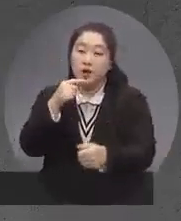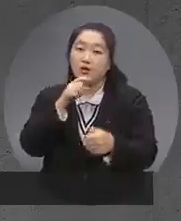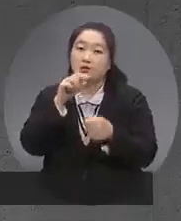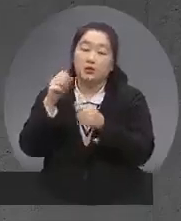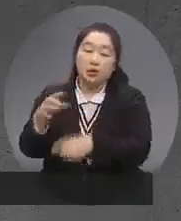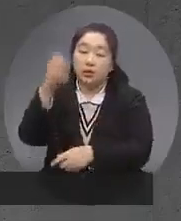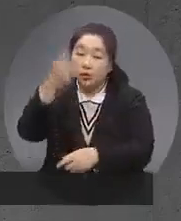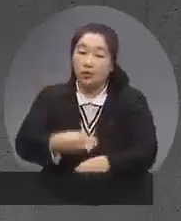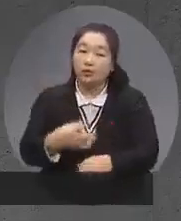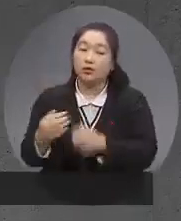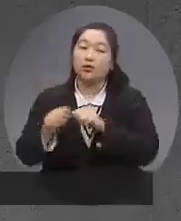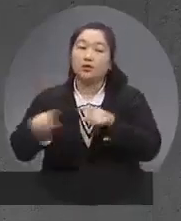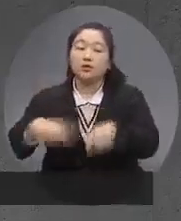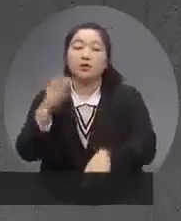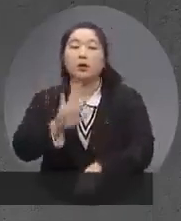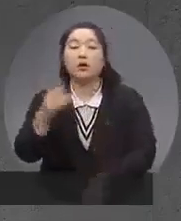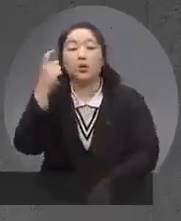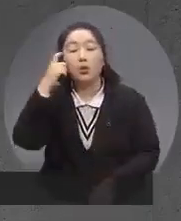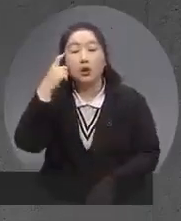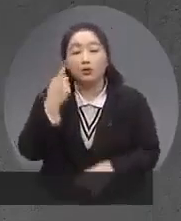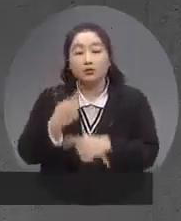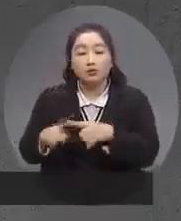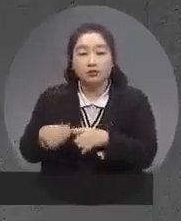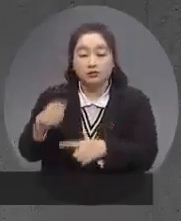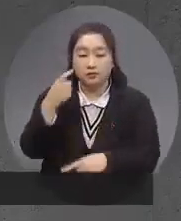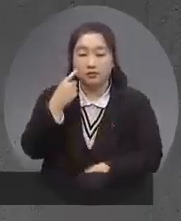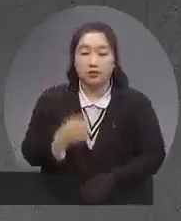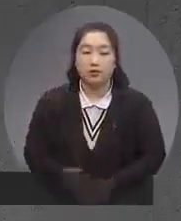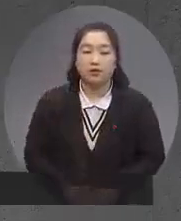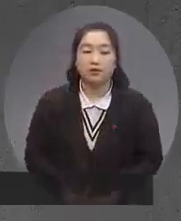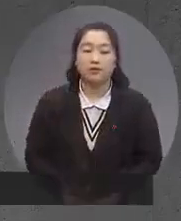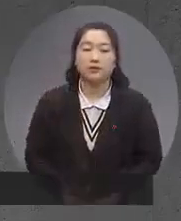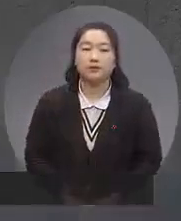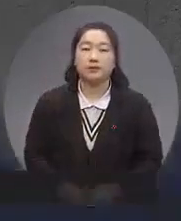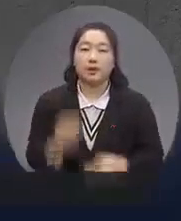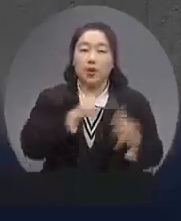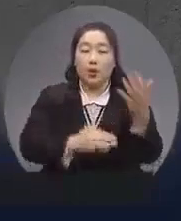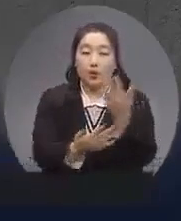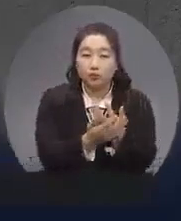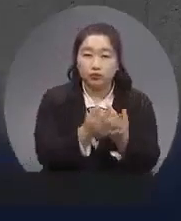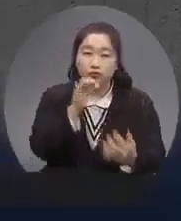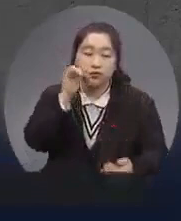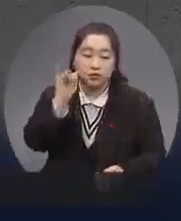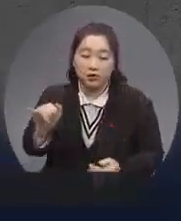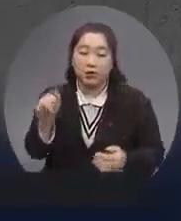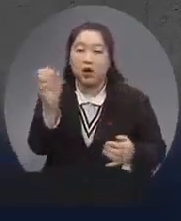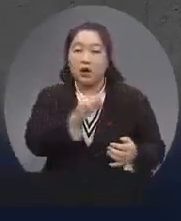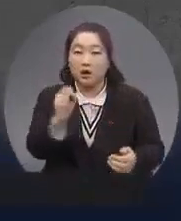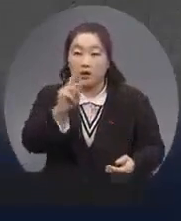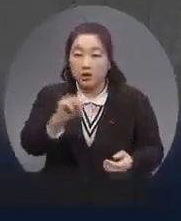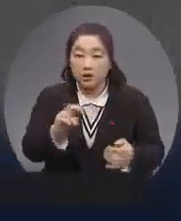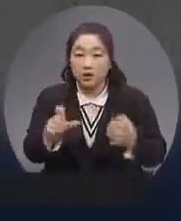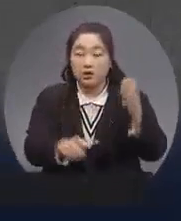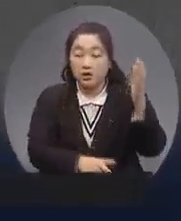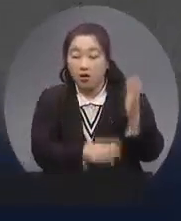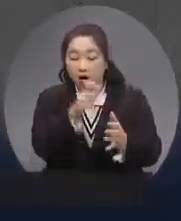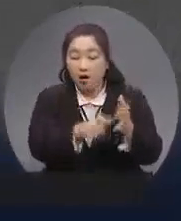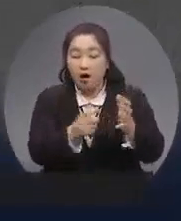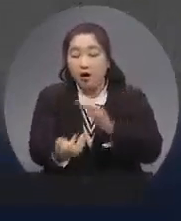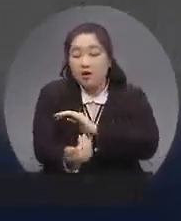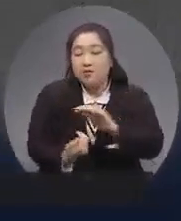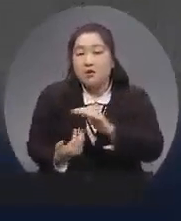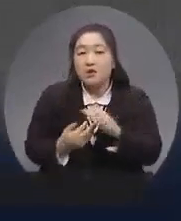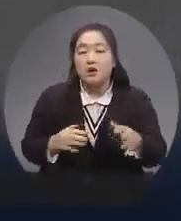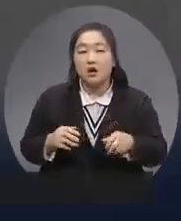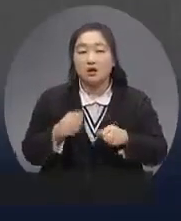왜 이행하지 않았는지를 따질 계획입니다. 공문이나 유선으로 또 SNS를 이용해서더라도 사전에 제설